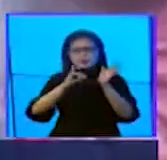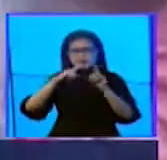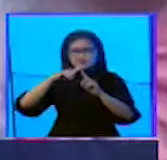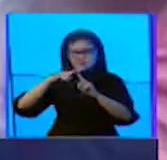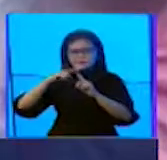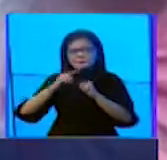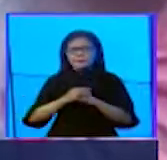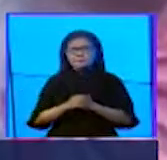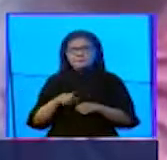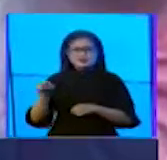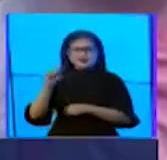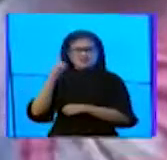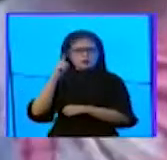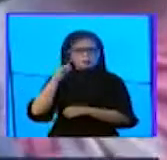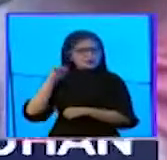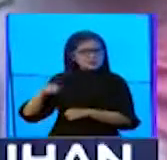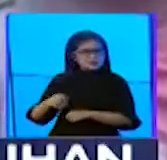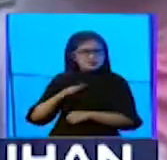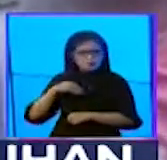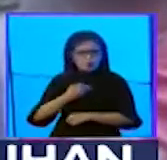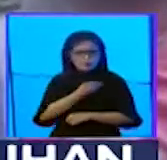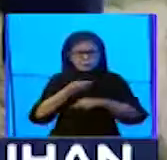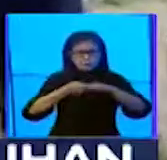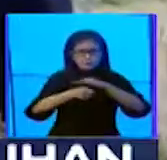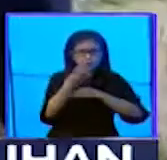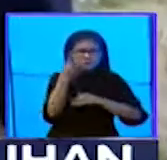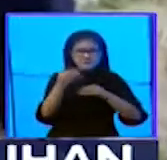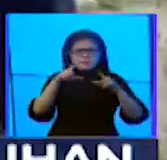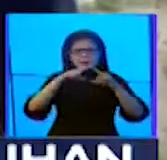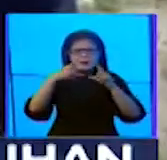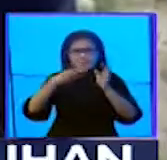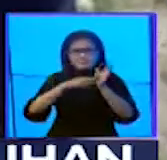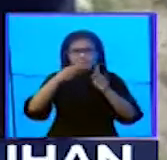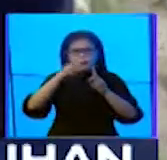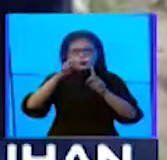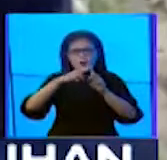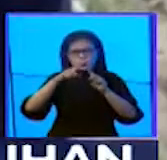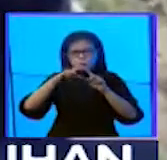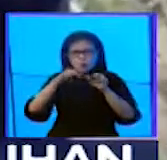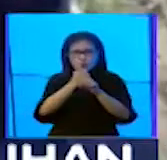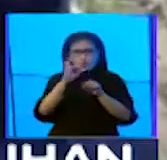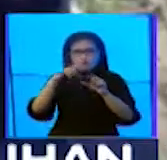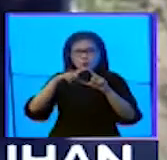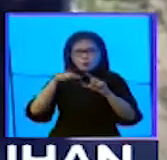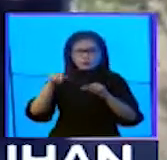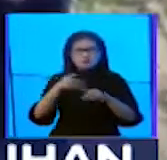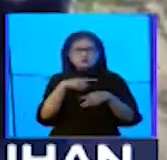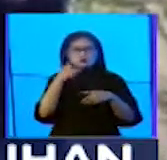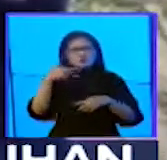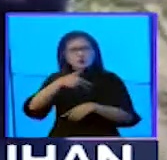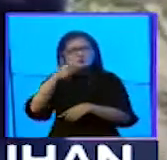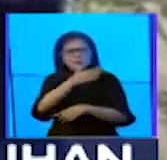salah satu istri korban pembunuhan di Desa leboto Gowa Palopo Sigi Palu Sulawesi Tengah mencoba menceritakan kembali apa yang